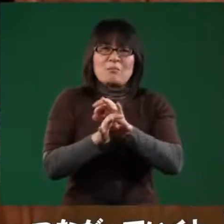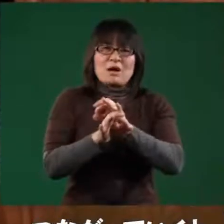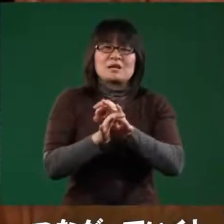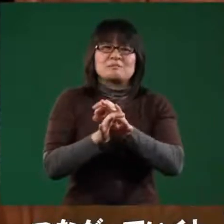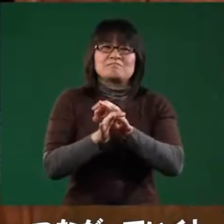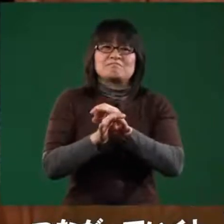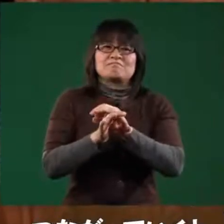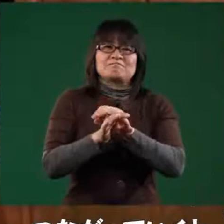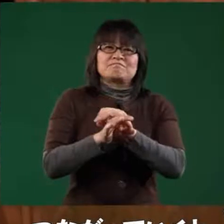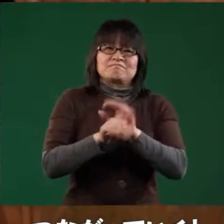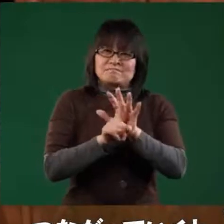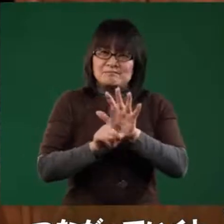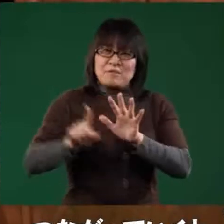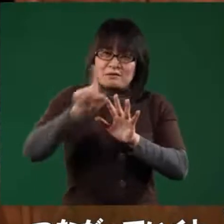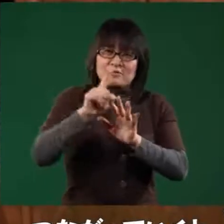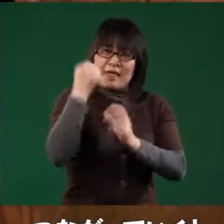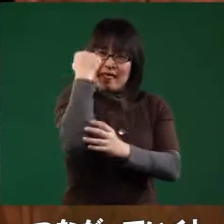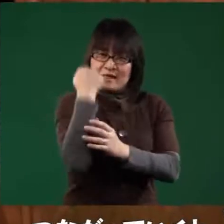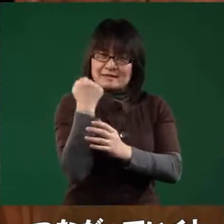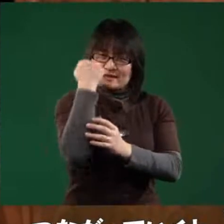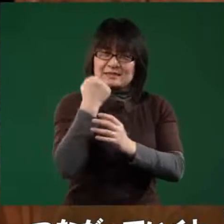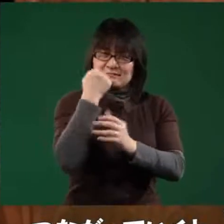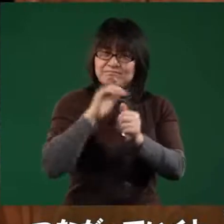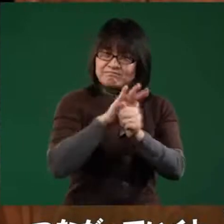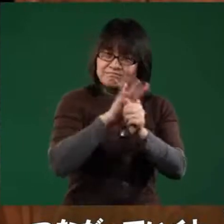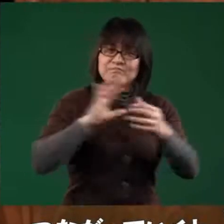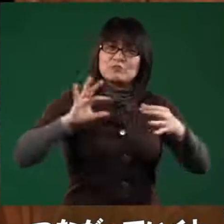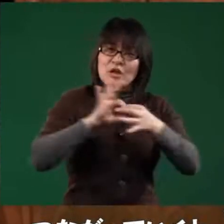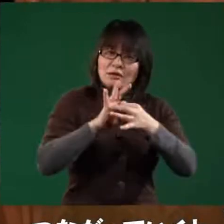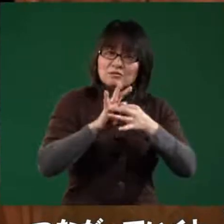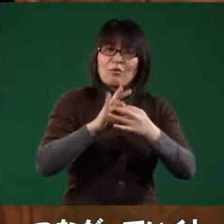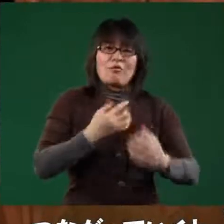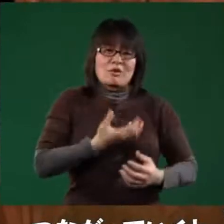とつながっていくと私は確信をしております。